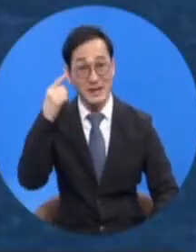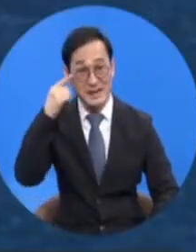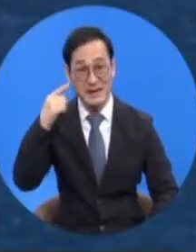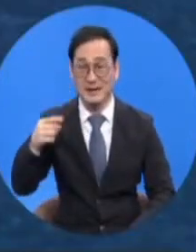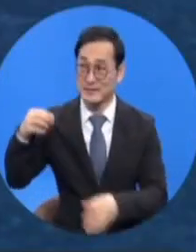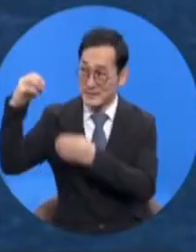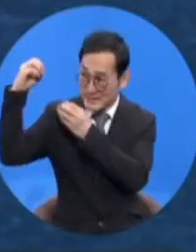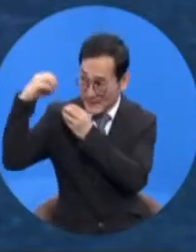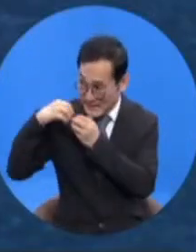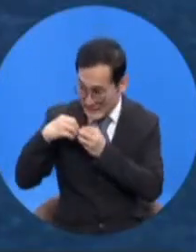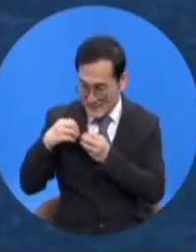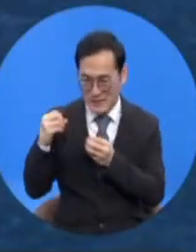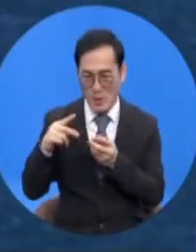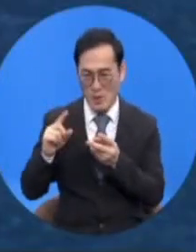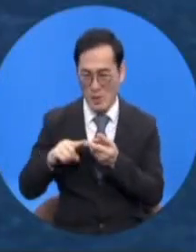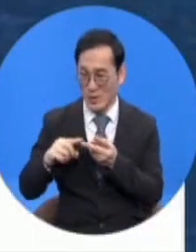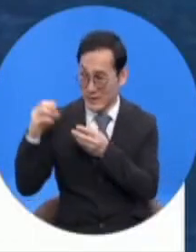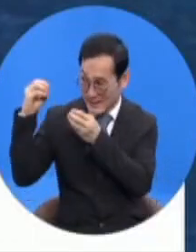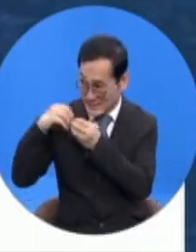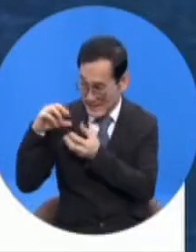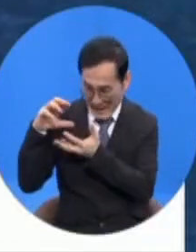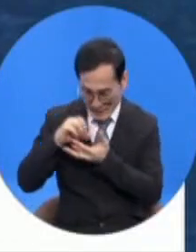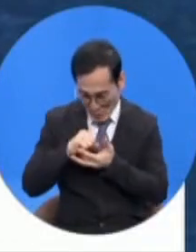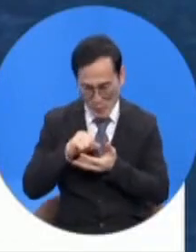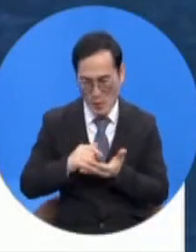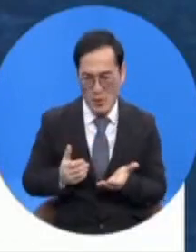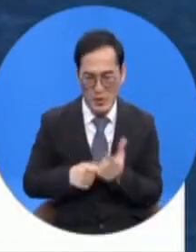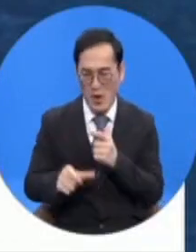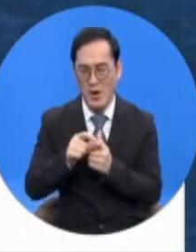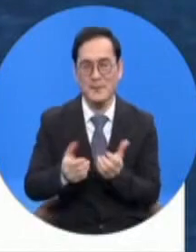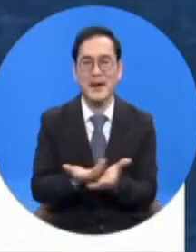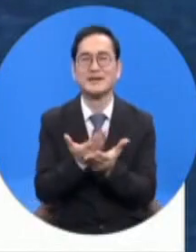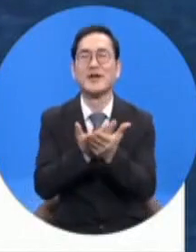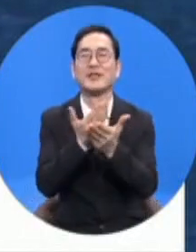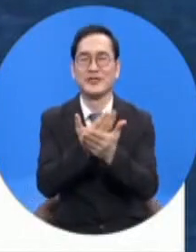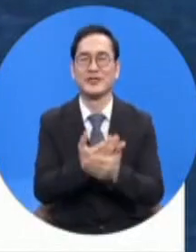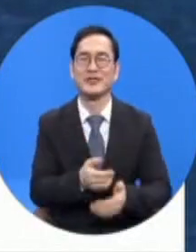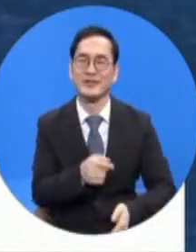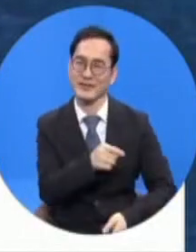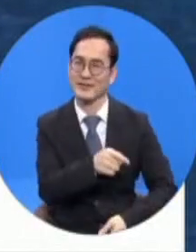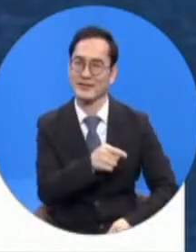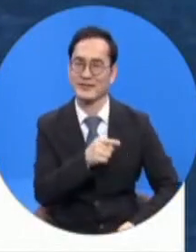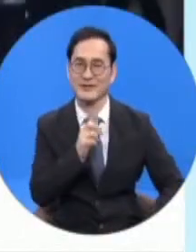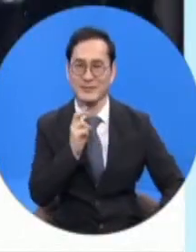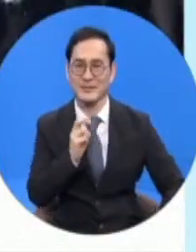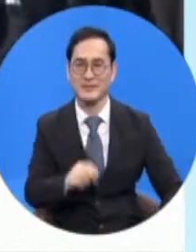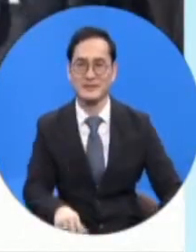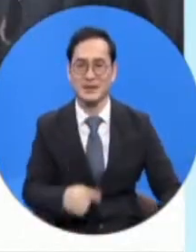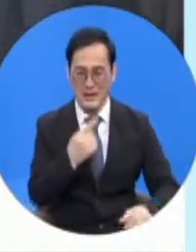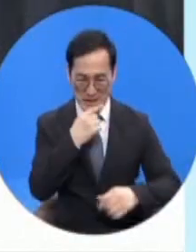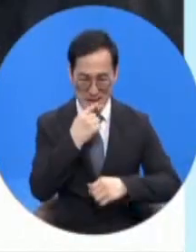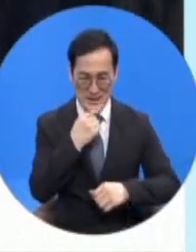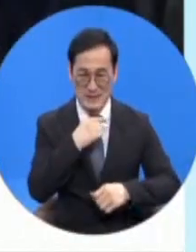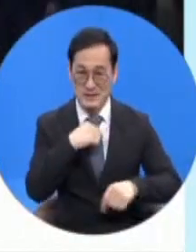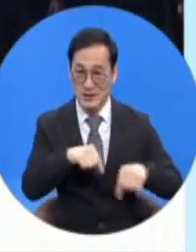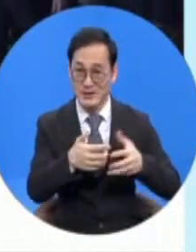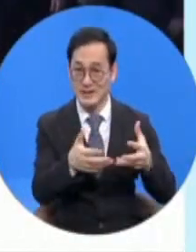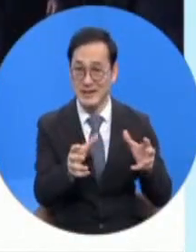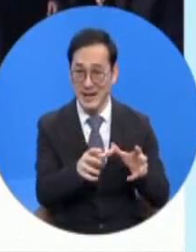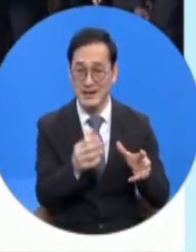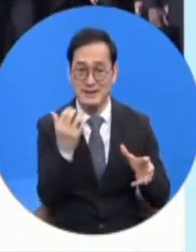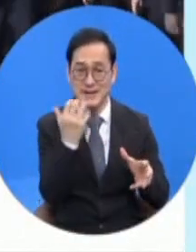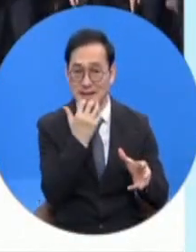발전. 예, 그러니까 최근에 이제 정당이 그 색깔이 굉장히 중요해졌지 않습니까? 정당이 상징하는